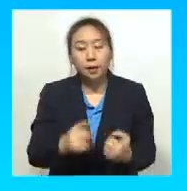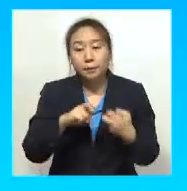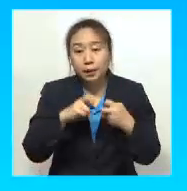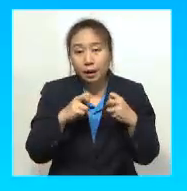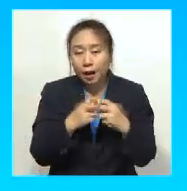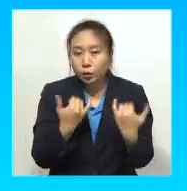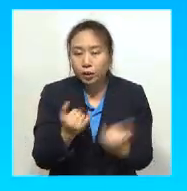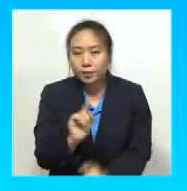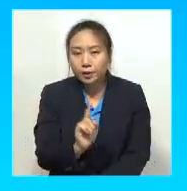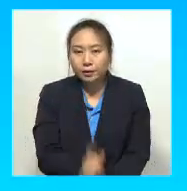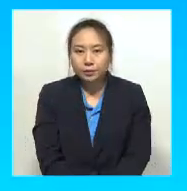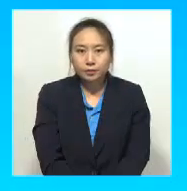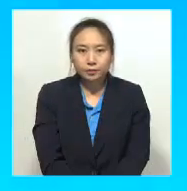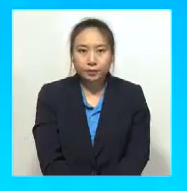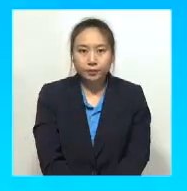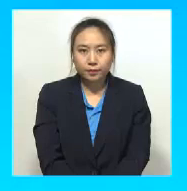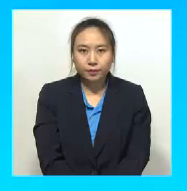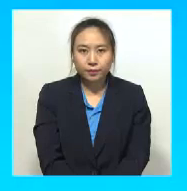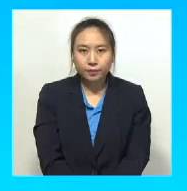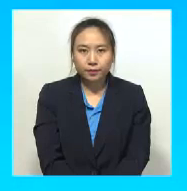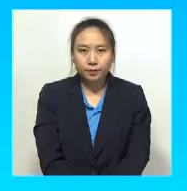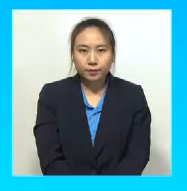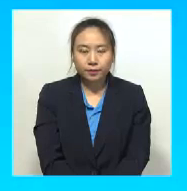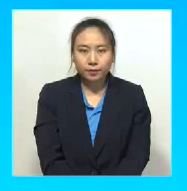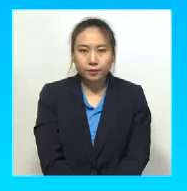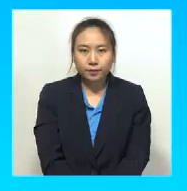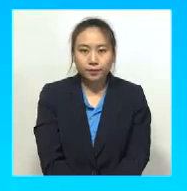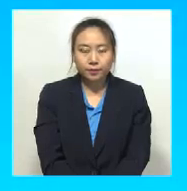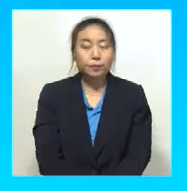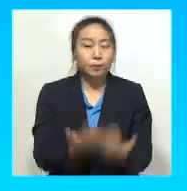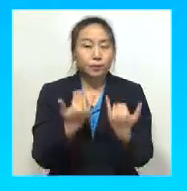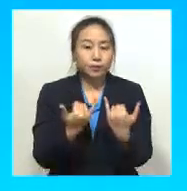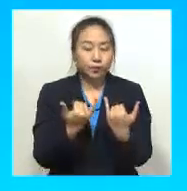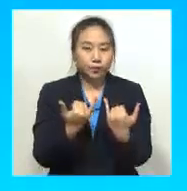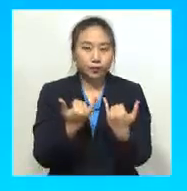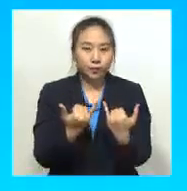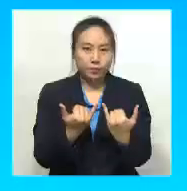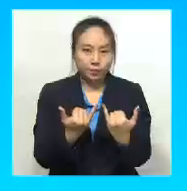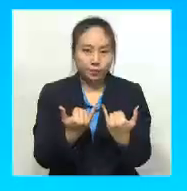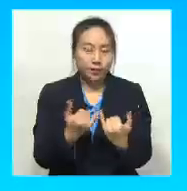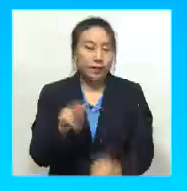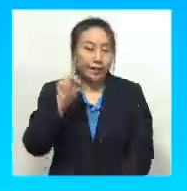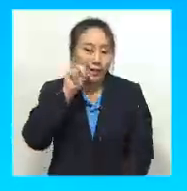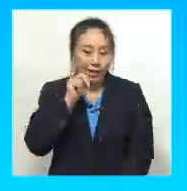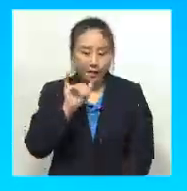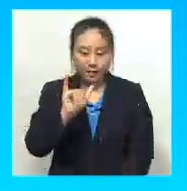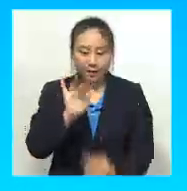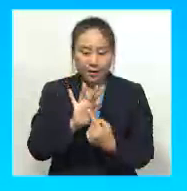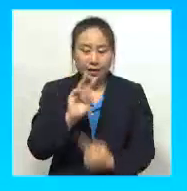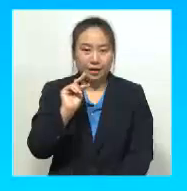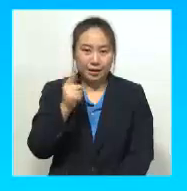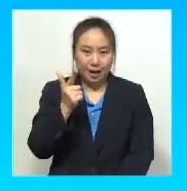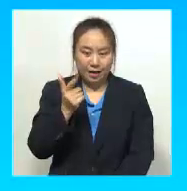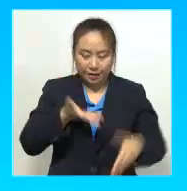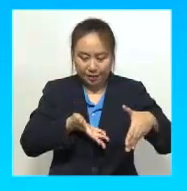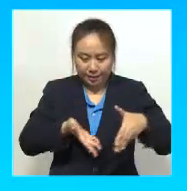นนี้เป็นยังไงบ้างสำหรับสองลำน้ำที่จะลงแม่น้ำชี สถานการณ์ปัจจุบันนะครับลำน้ำยังที่บริเวณอำเภอเส